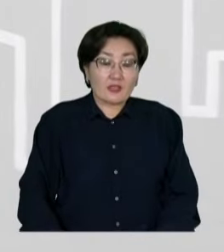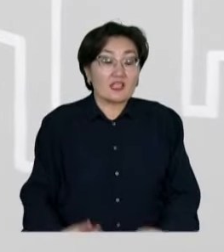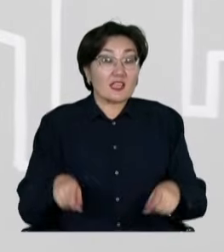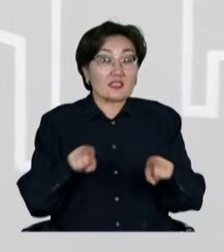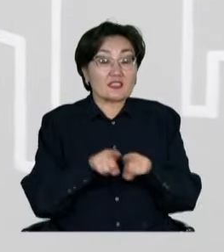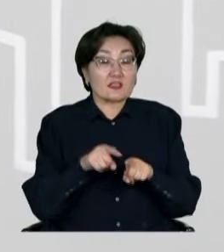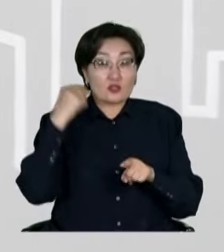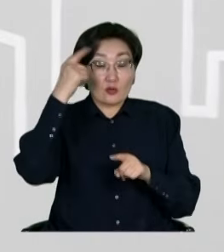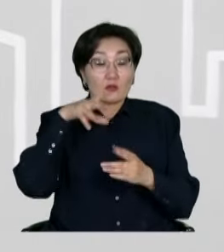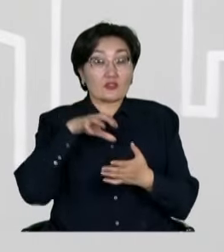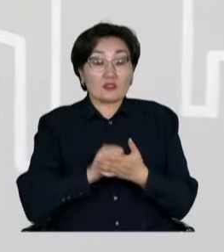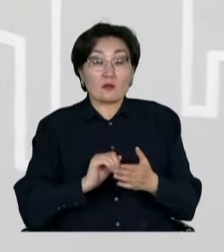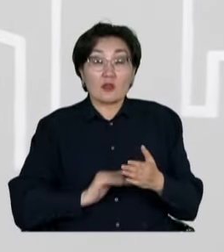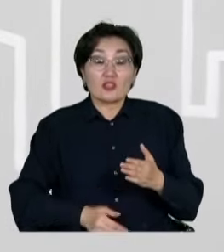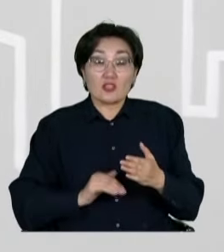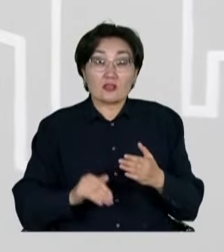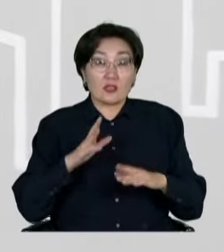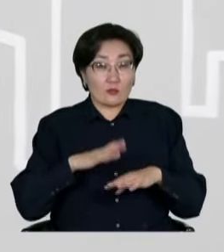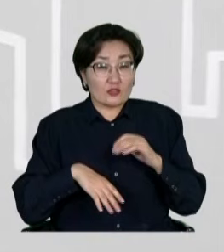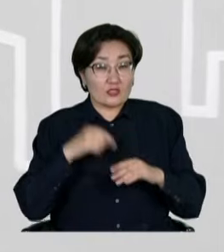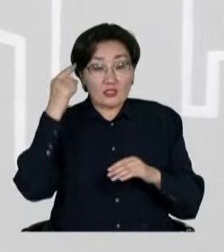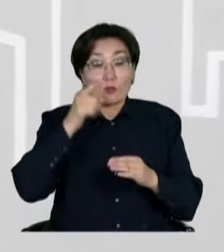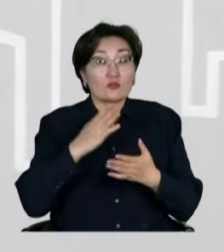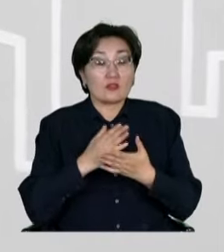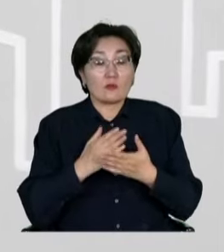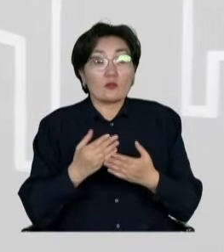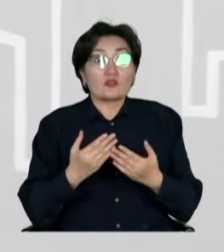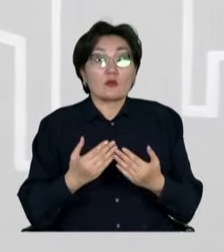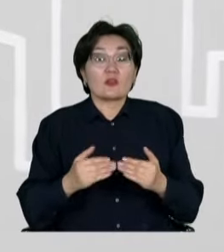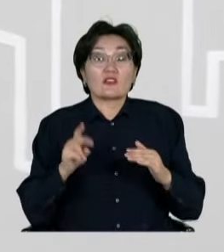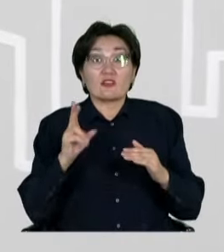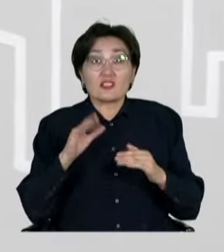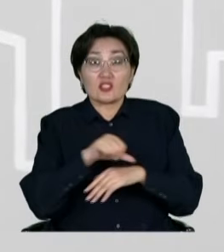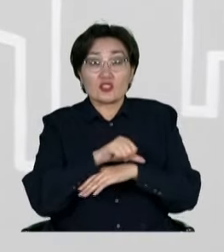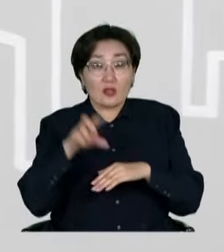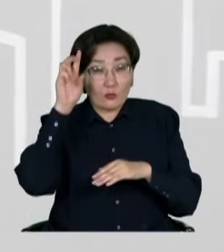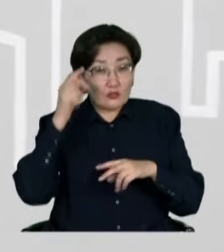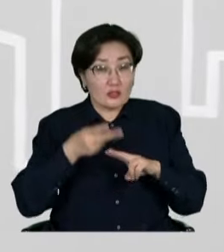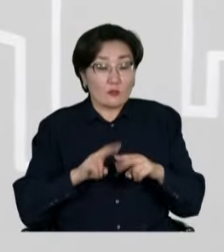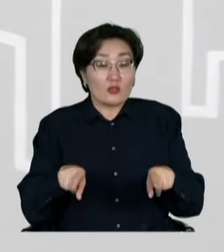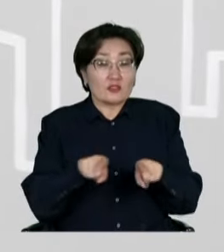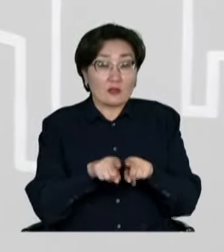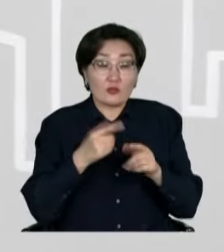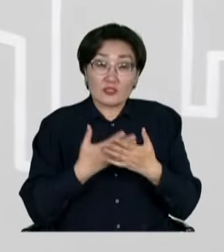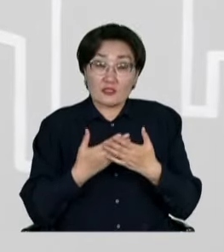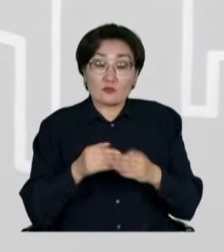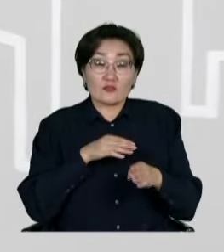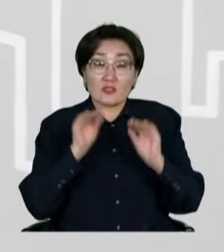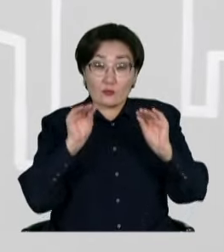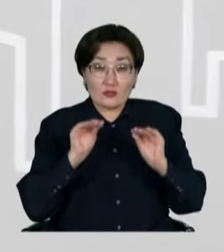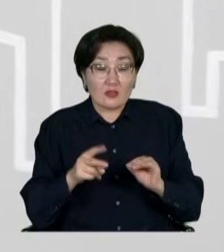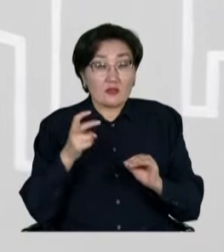Также это лица, занимающие частной практикой, лица, имеющие имущество за рубежом, которое аналогично вот порядку заполнения